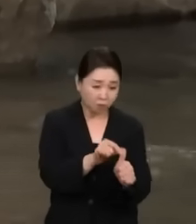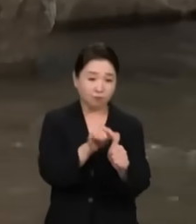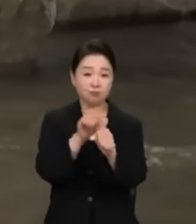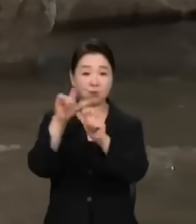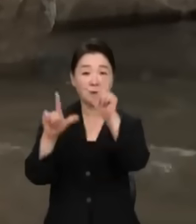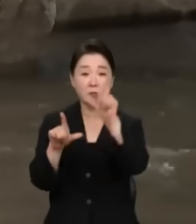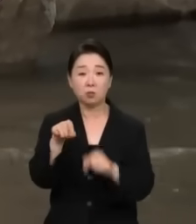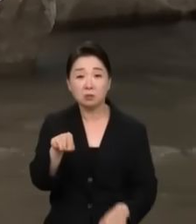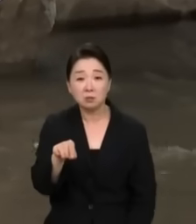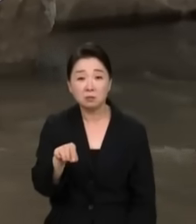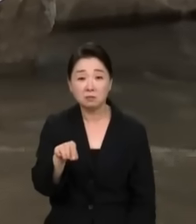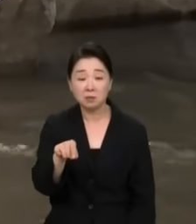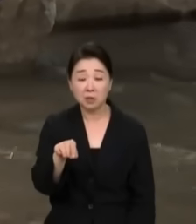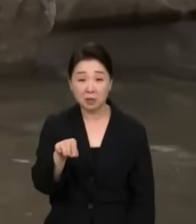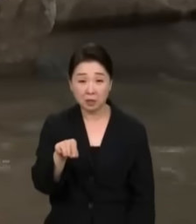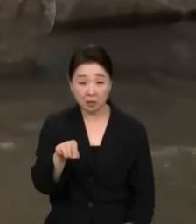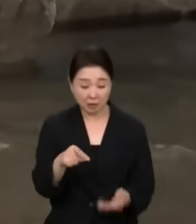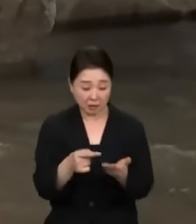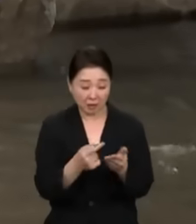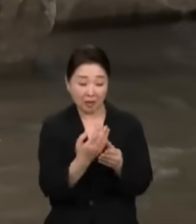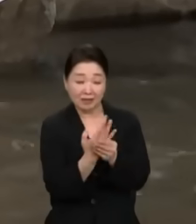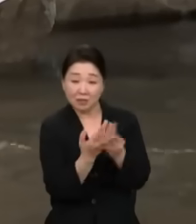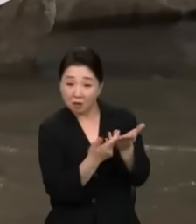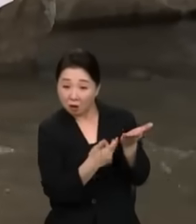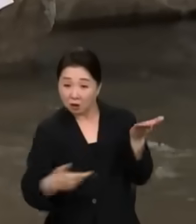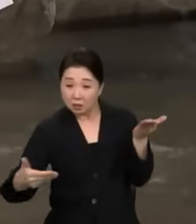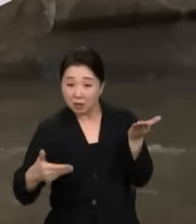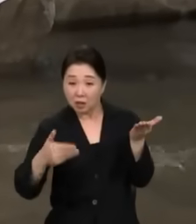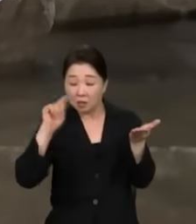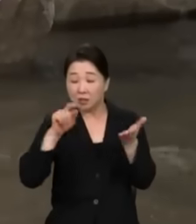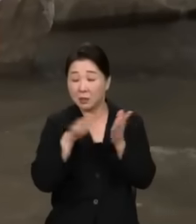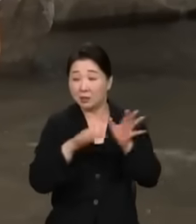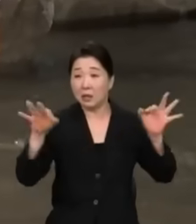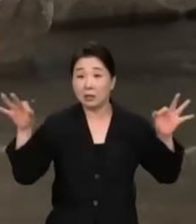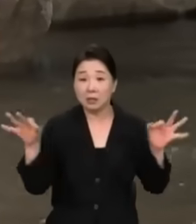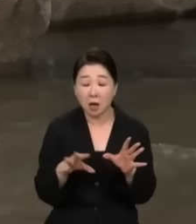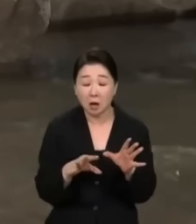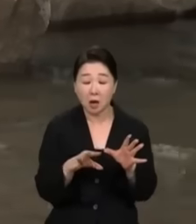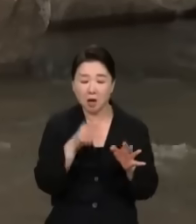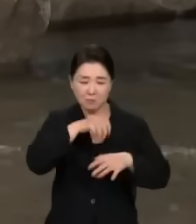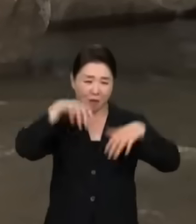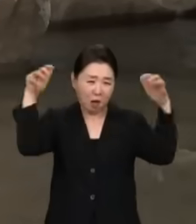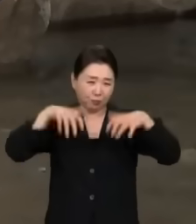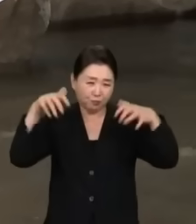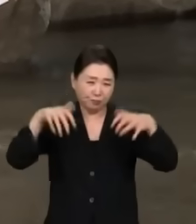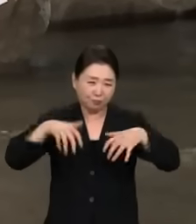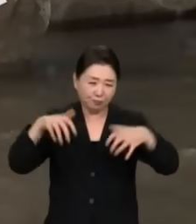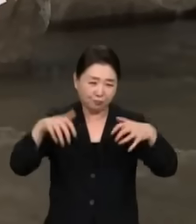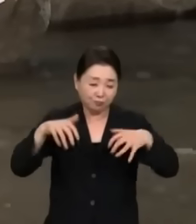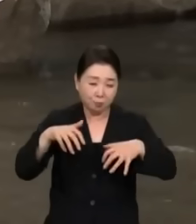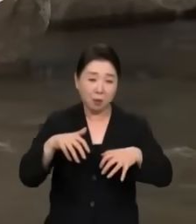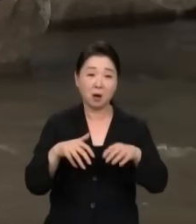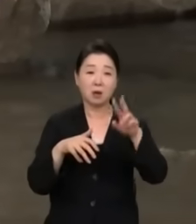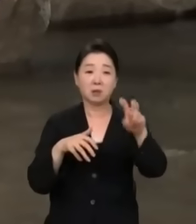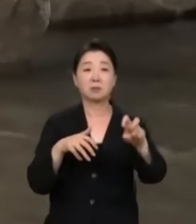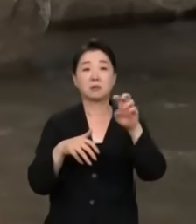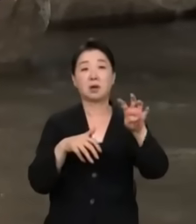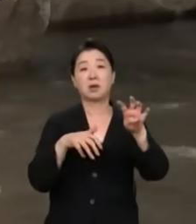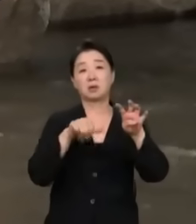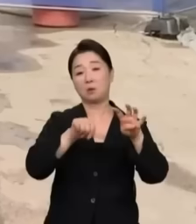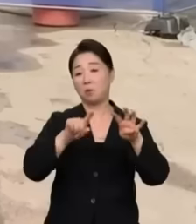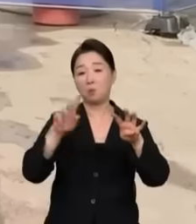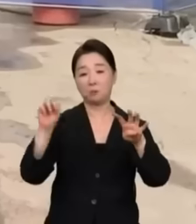현장입니다. 이곳 온천천 상류 쪽에는 새벽 시간 짧게지만 24.5mm의 기습적인 폭우가 내린 것으로